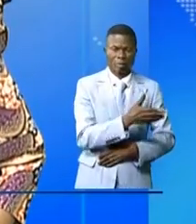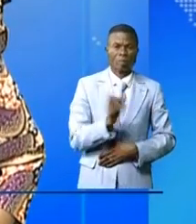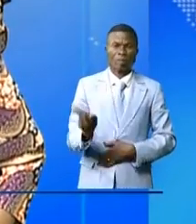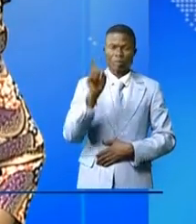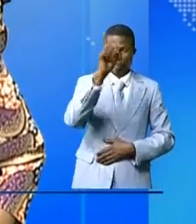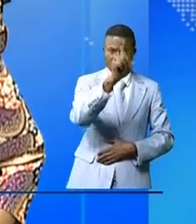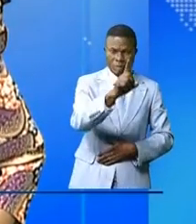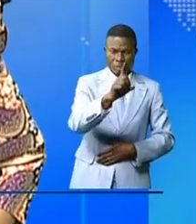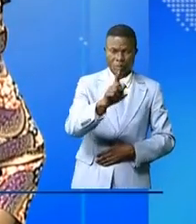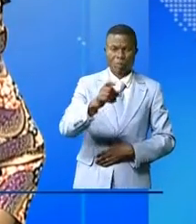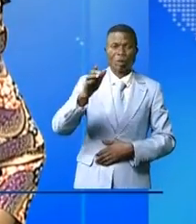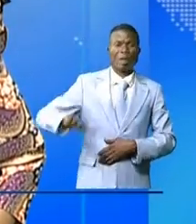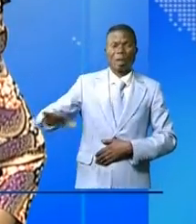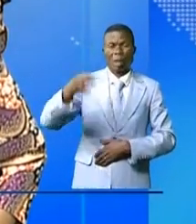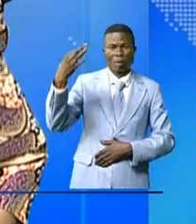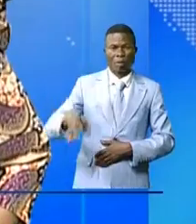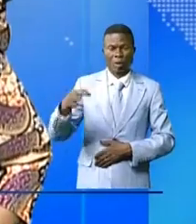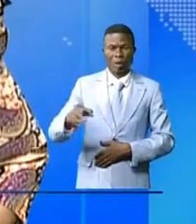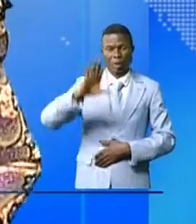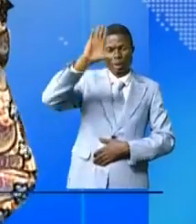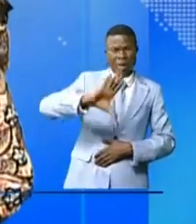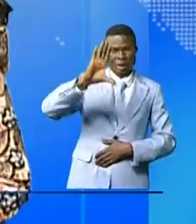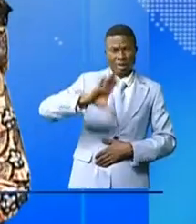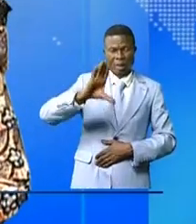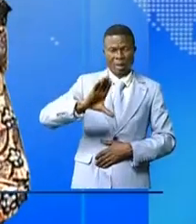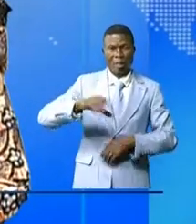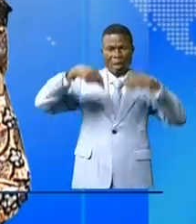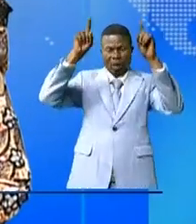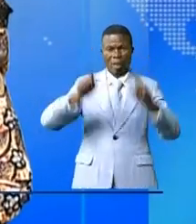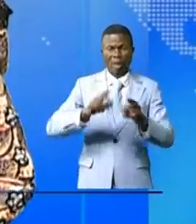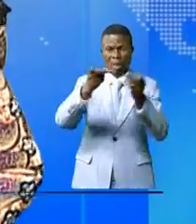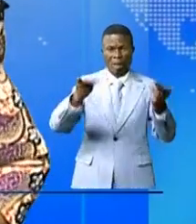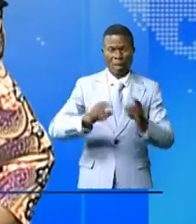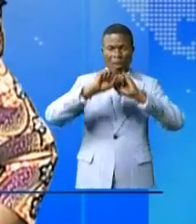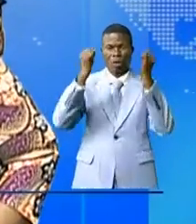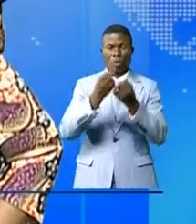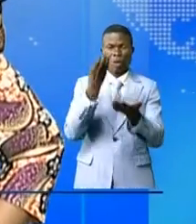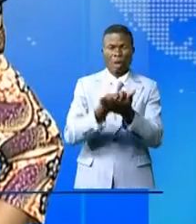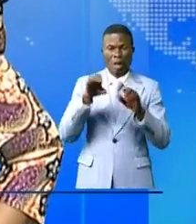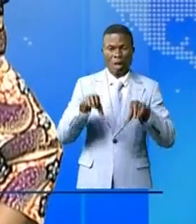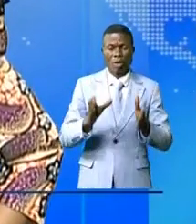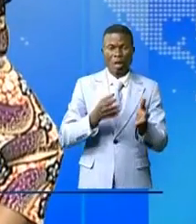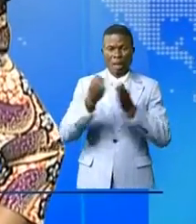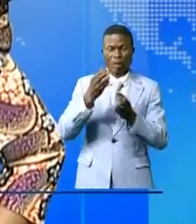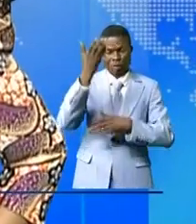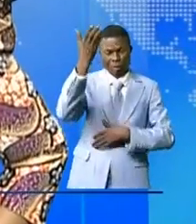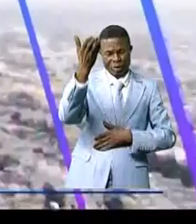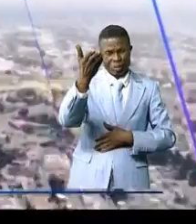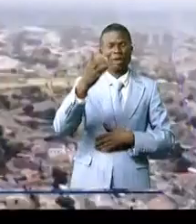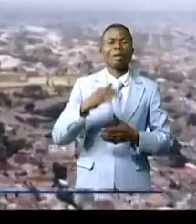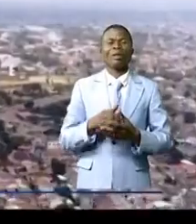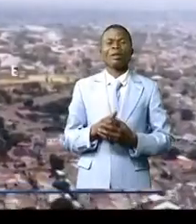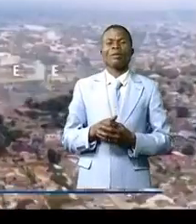Rendons-nous à présent à Paris, en France, où s'est tenue la 5e édition du Salon socio-économique congolais. Les détails avec Willy Atonakov.